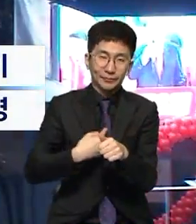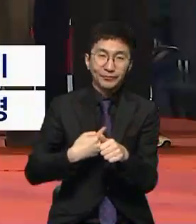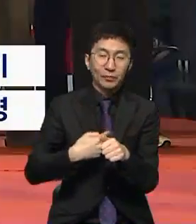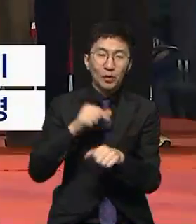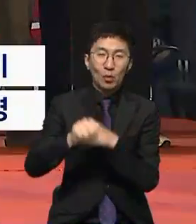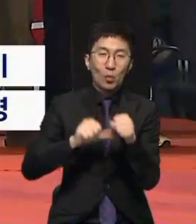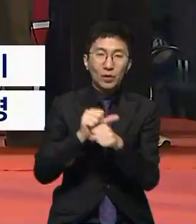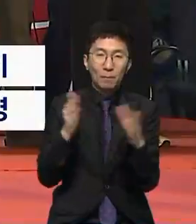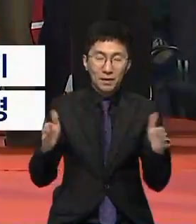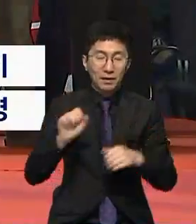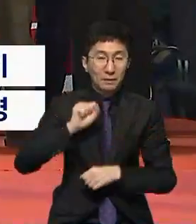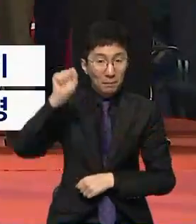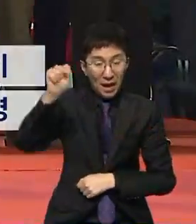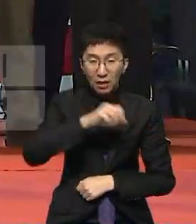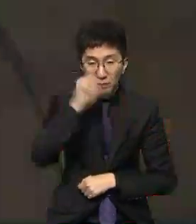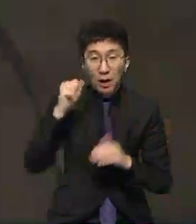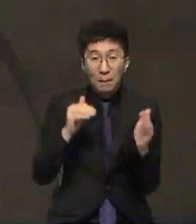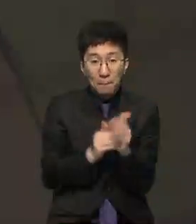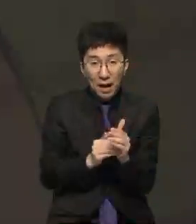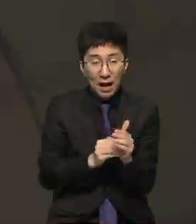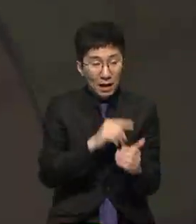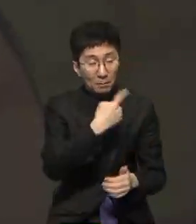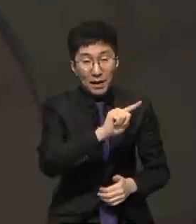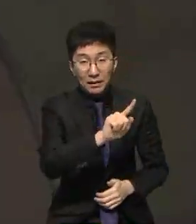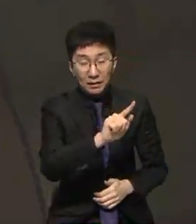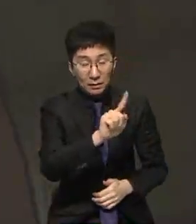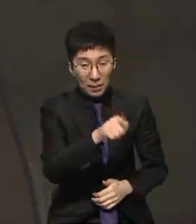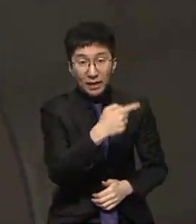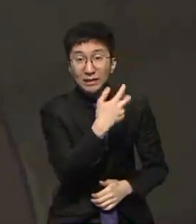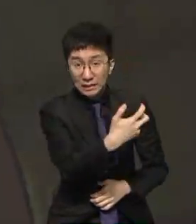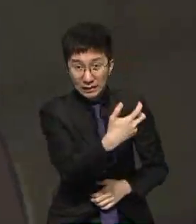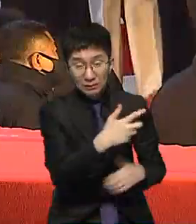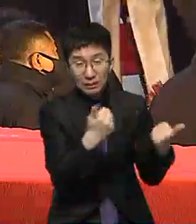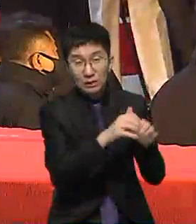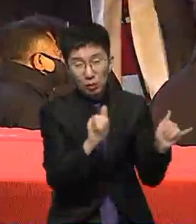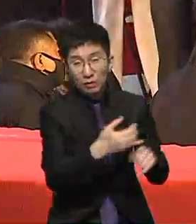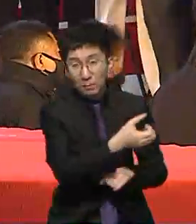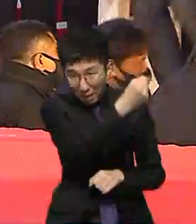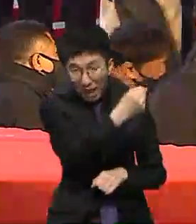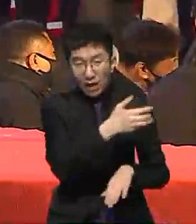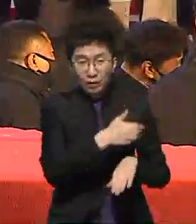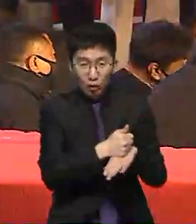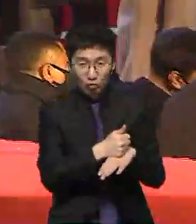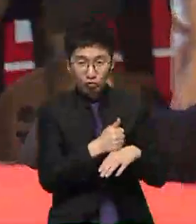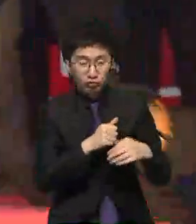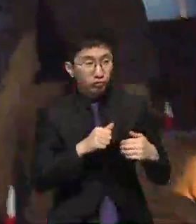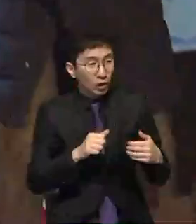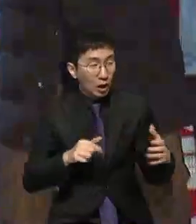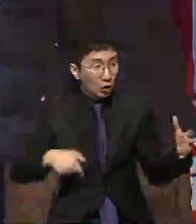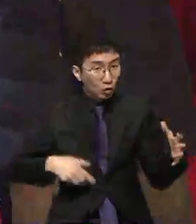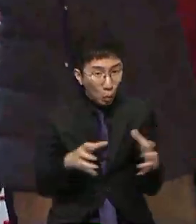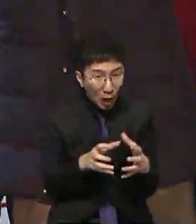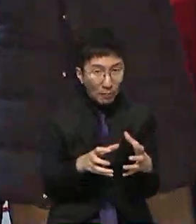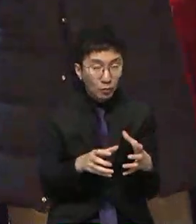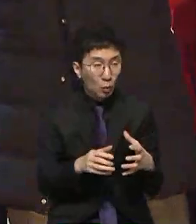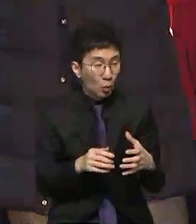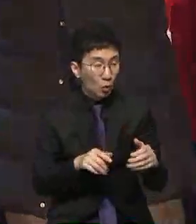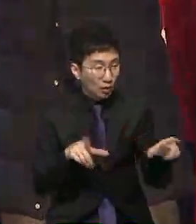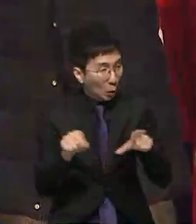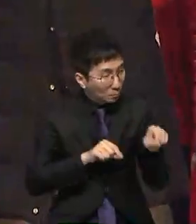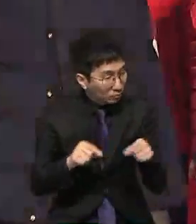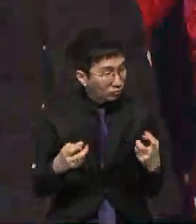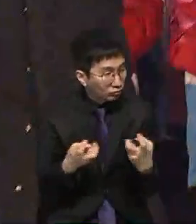거대 야당을 상대해야 하는 여소야대 정국에서 국민 통합 그리고 협치라는 과제가 그의 앞에 놓여 있습니다.